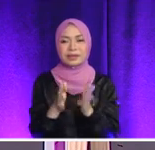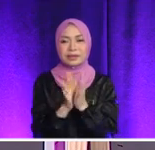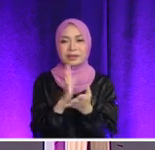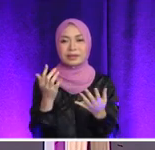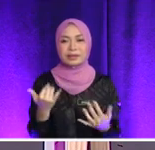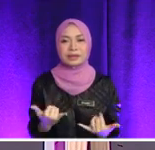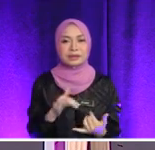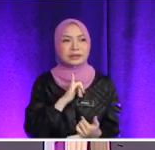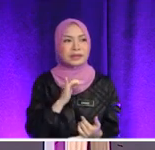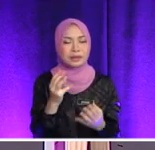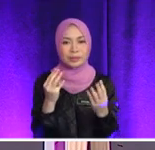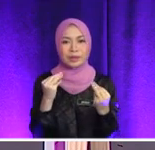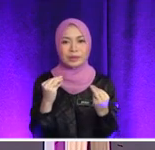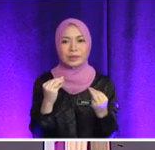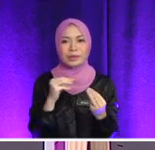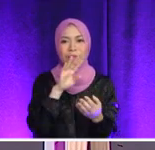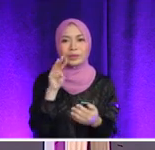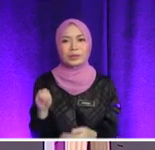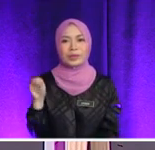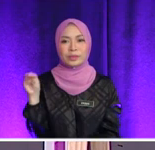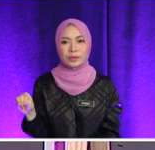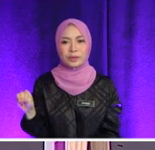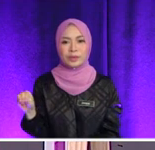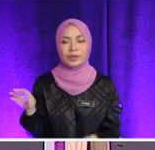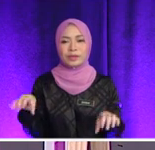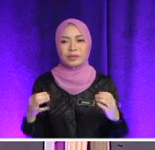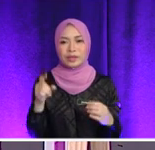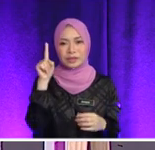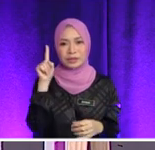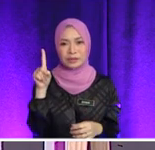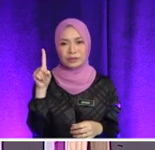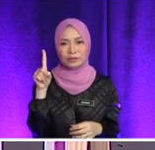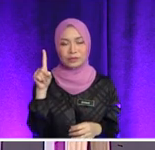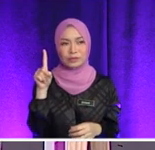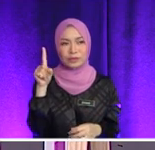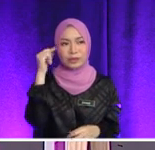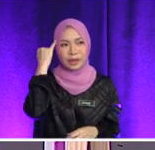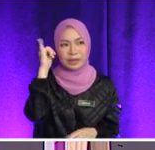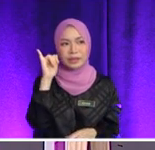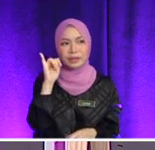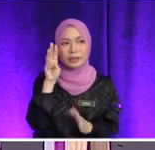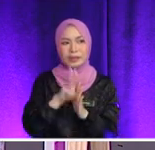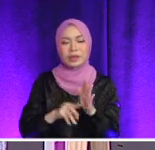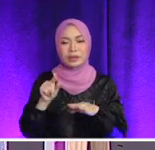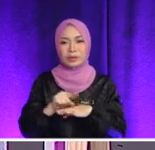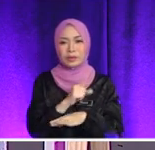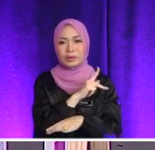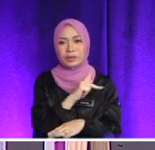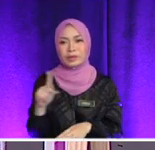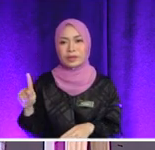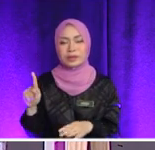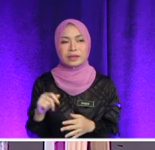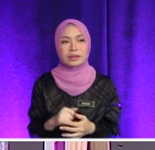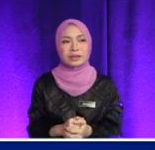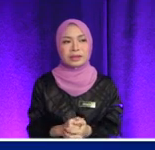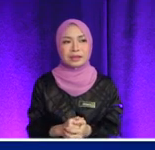Oke kamu semua hasilkan satu perwujudan ideal menggunakan Oke foto pemikiran atau